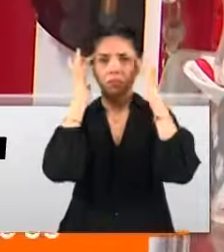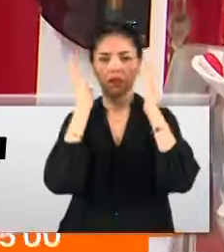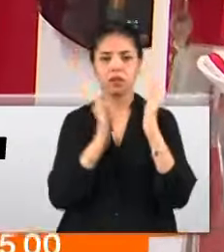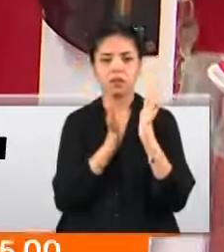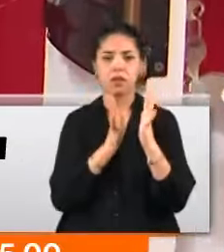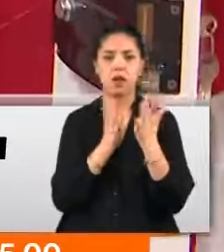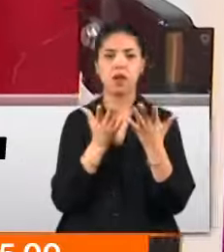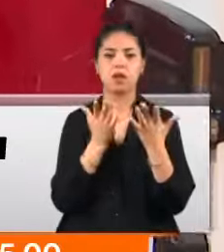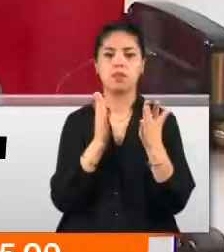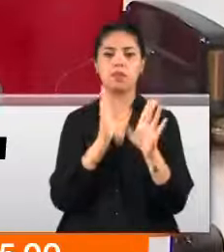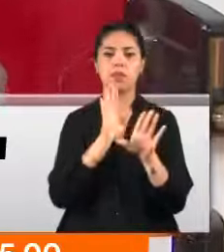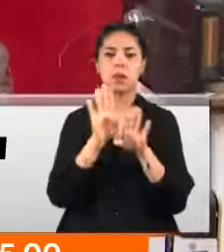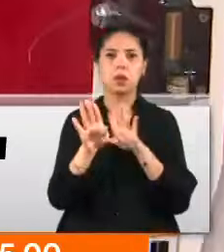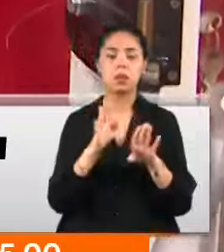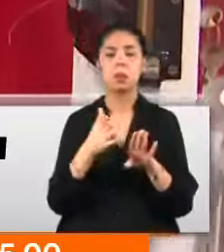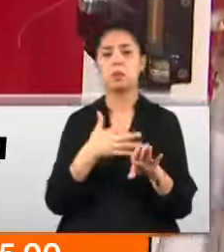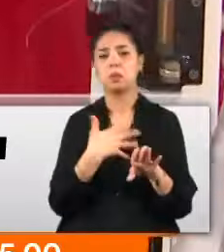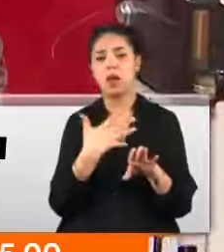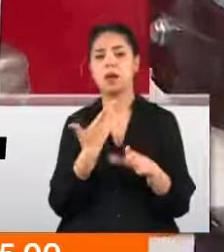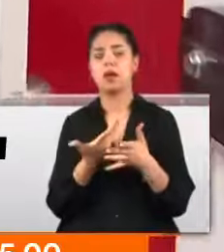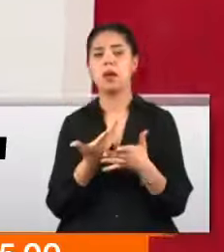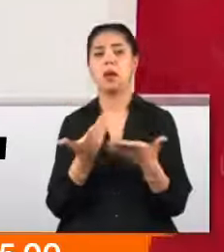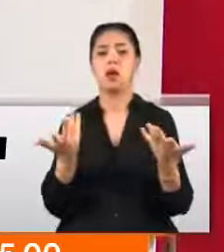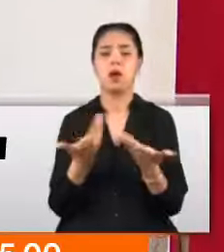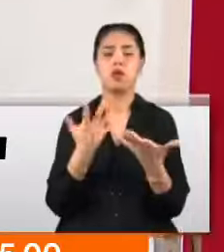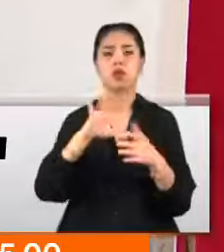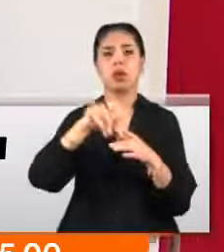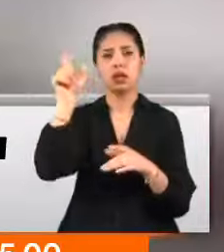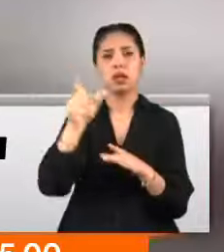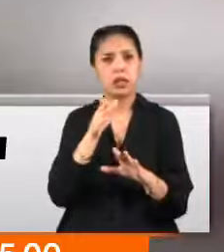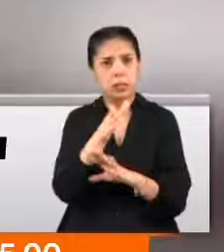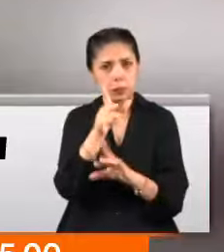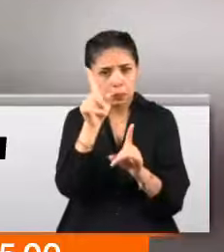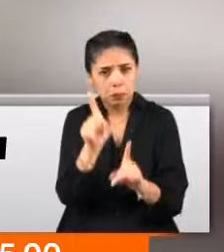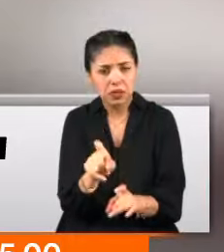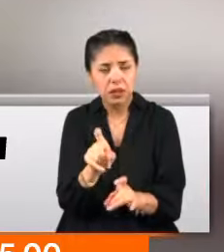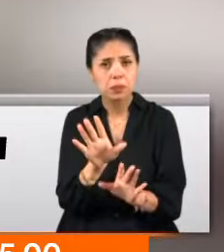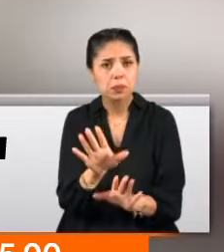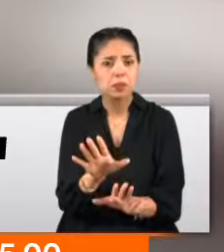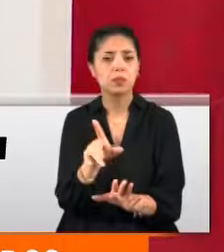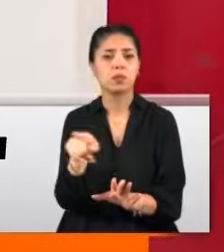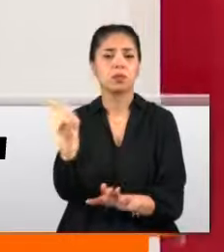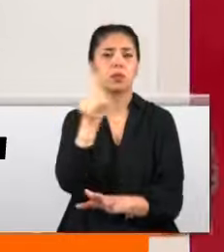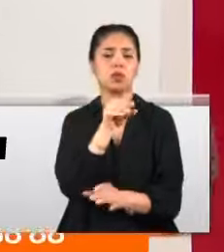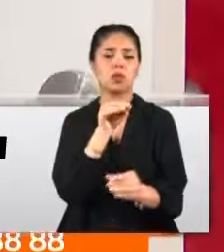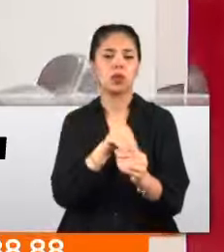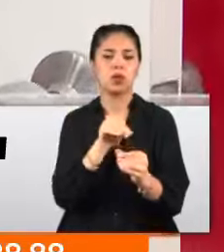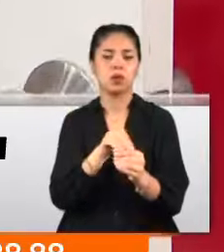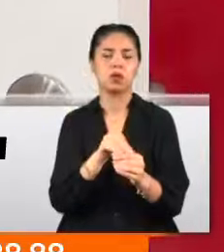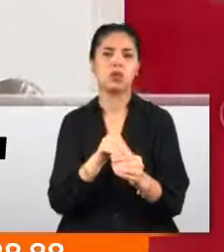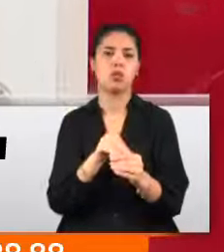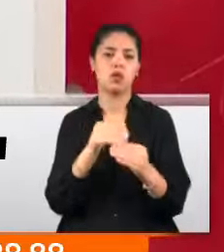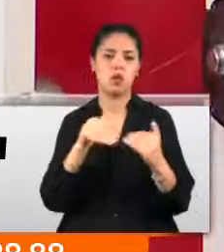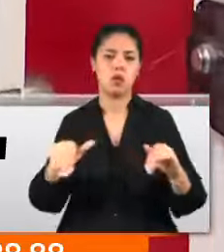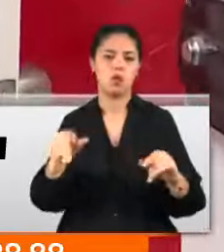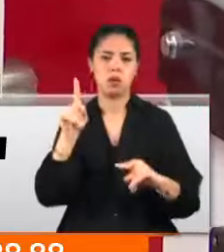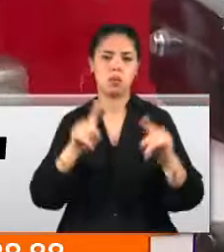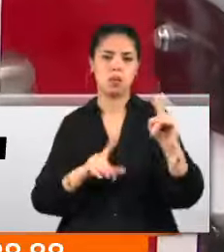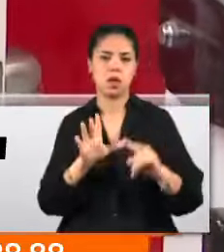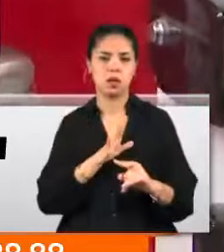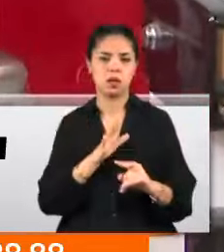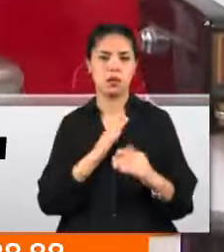aklınız kapınızda aklınız evinizde acaba hırsız girdi mi girecek mi İşte bunun için alınması gereken önlemler